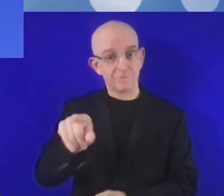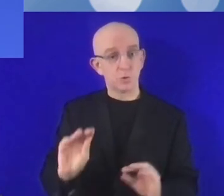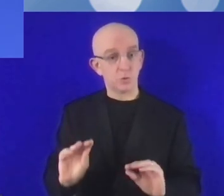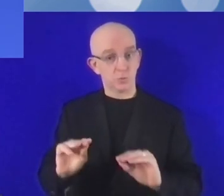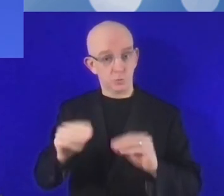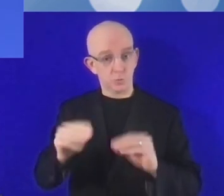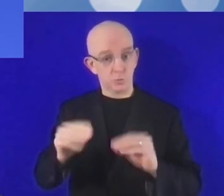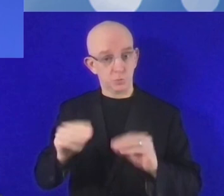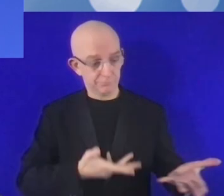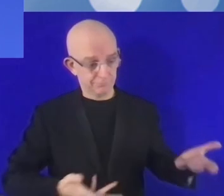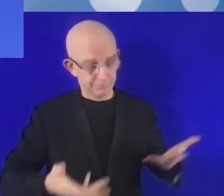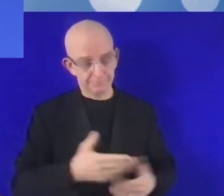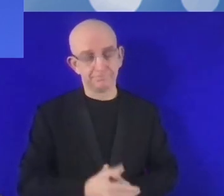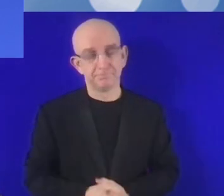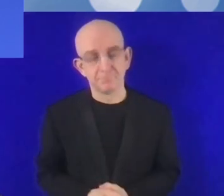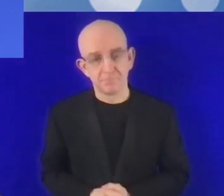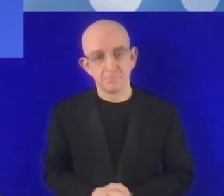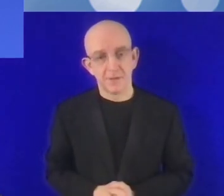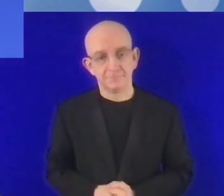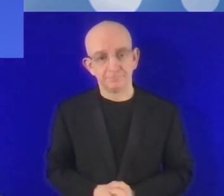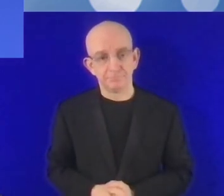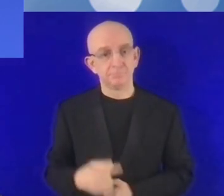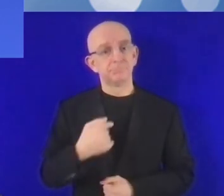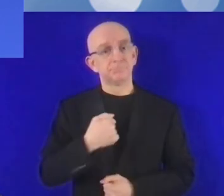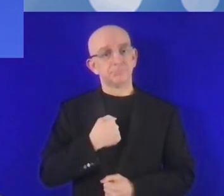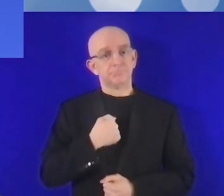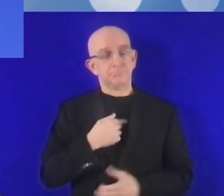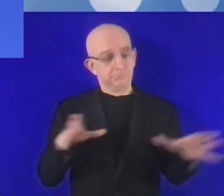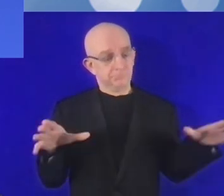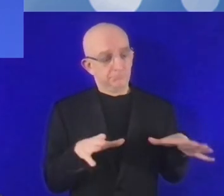青年的组织，而且